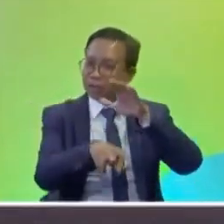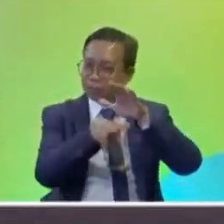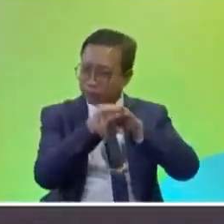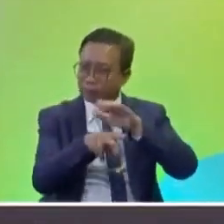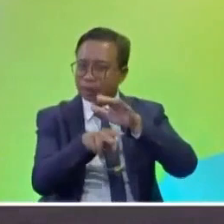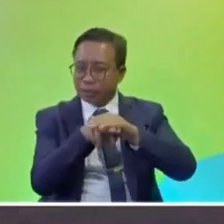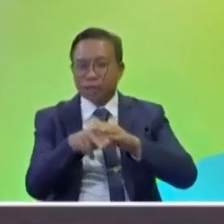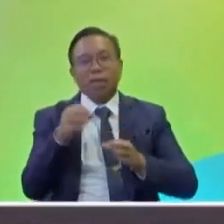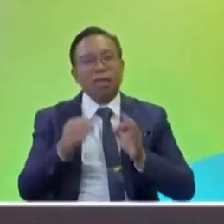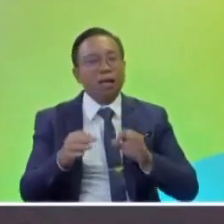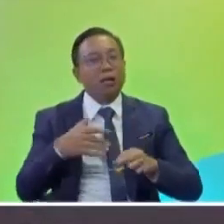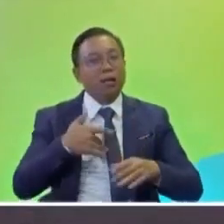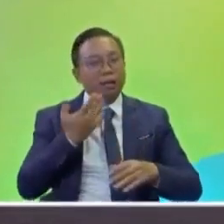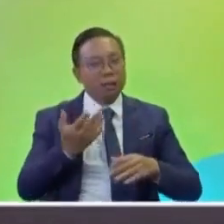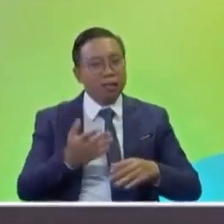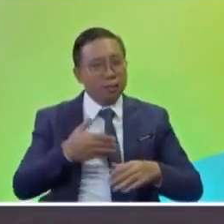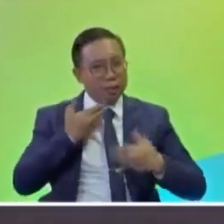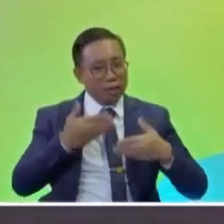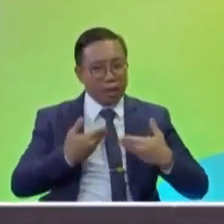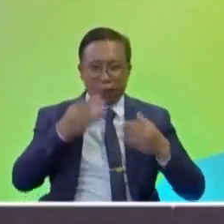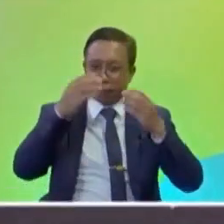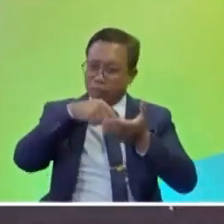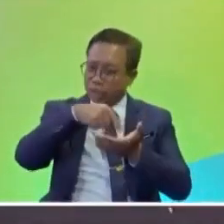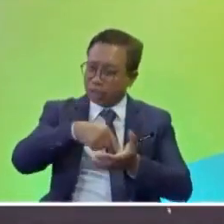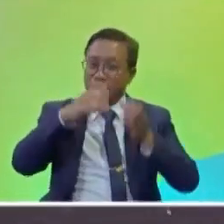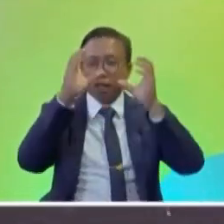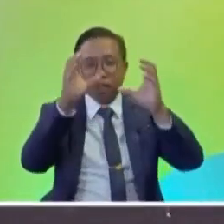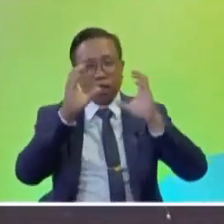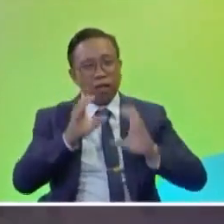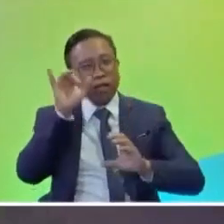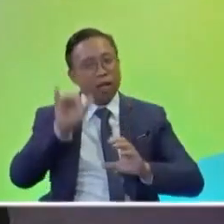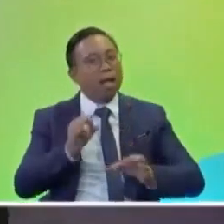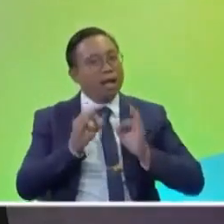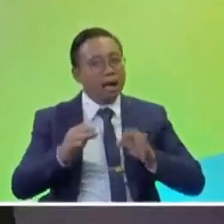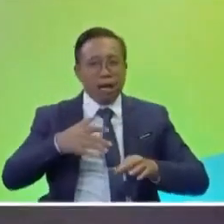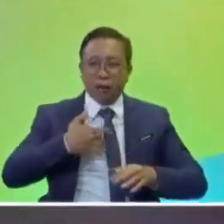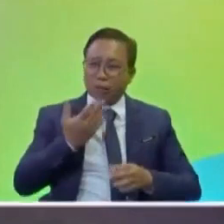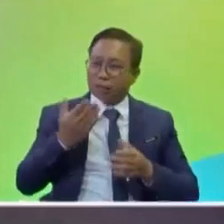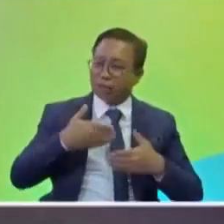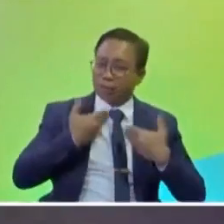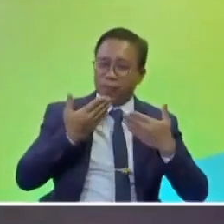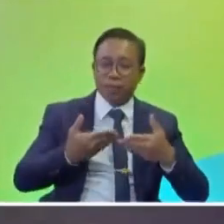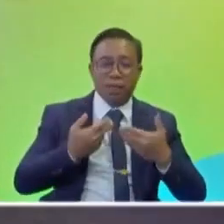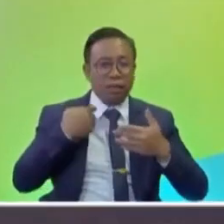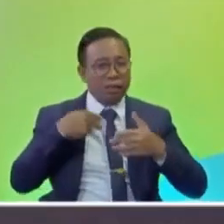kaki. Kalau rasa gembira, beginilah caranya. Kalau rasa gembira, hentak